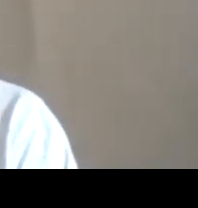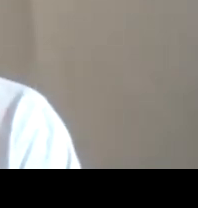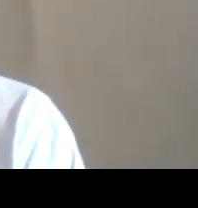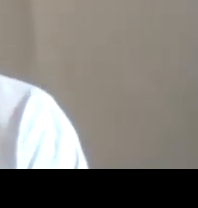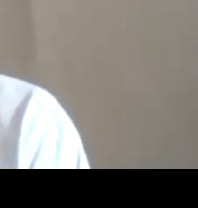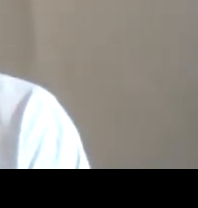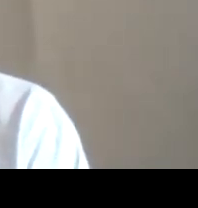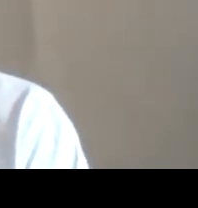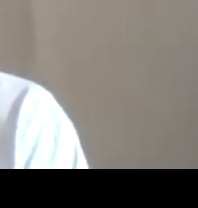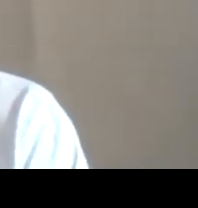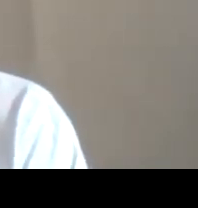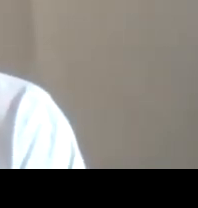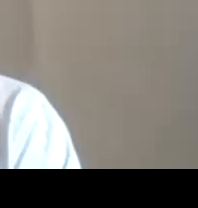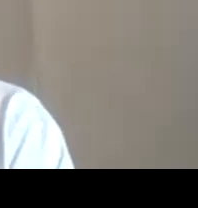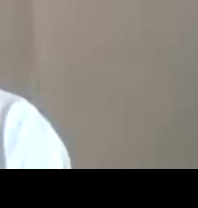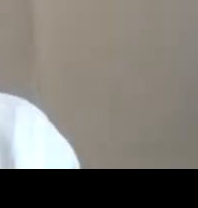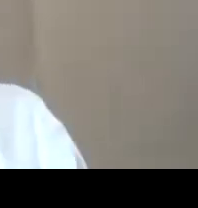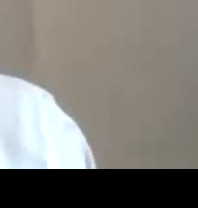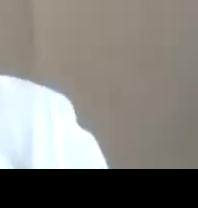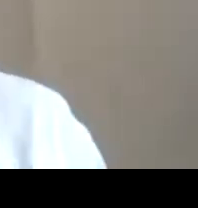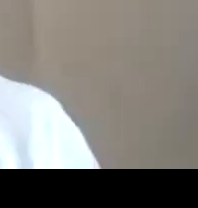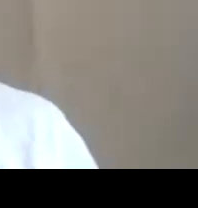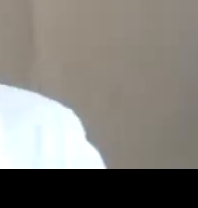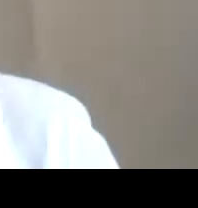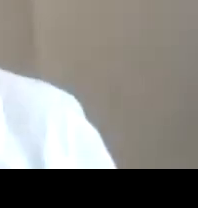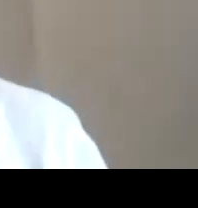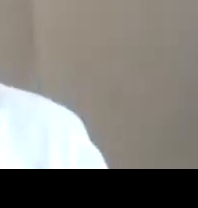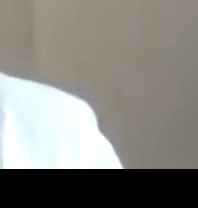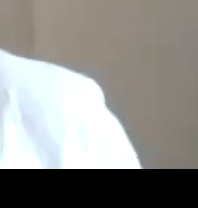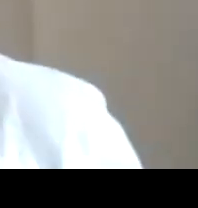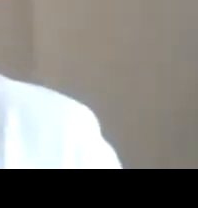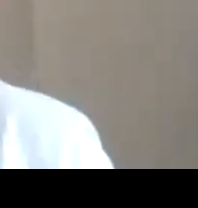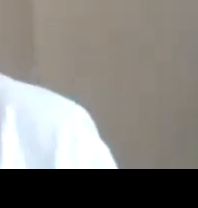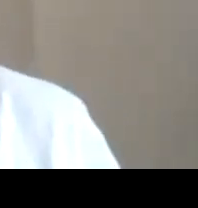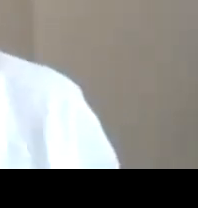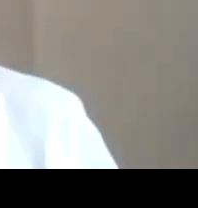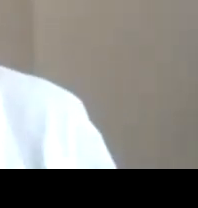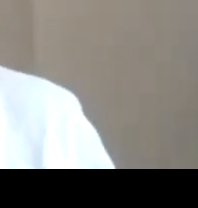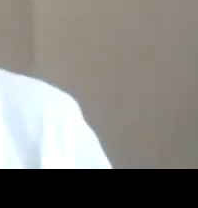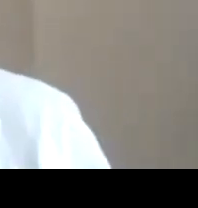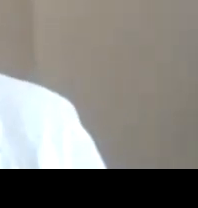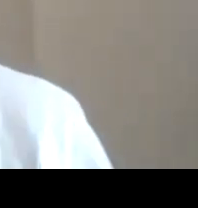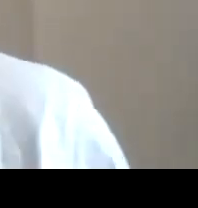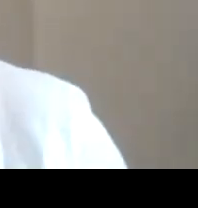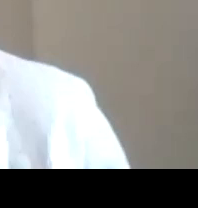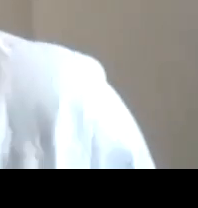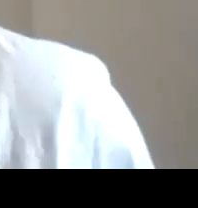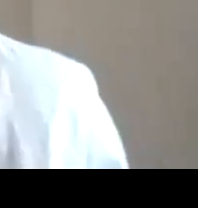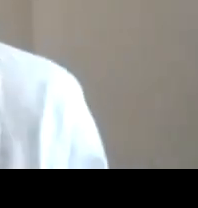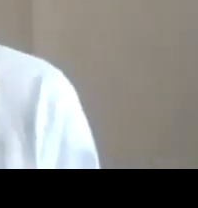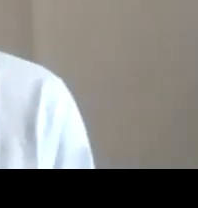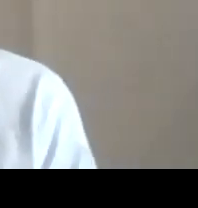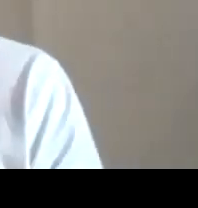no. No, I don't like to learn English. Mình vậy, mình ngồi cứ mình vậy là nó nói bị ngắt, ngồi im chỗ là nó hết ngắt. Okay,